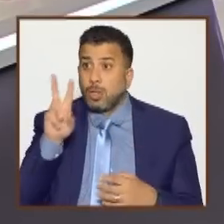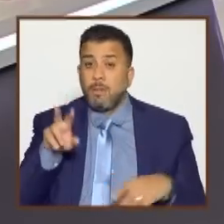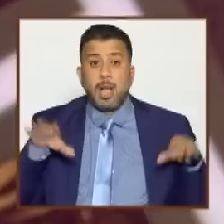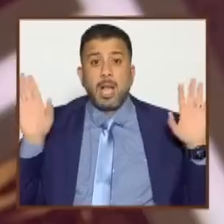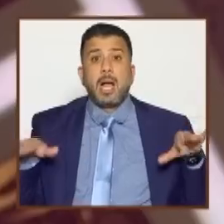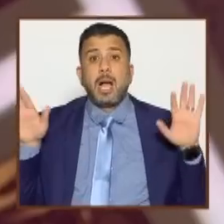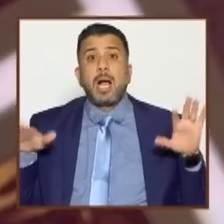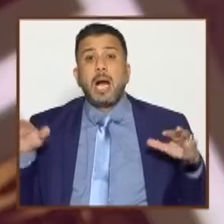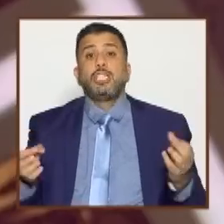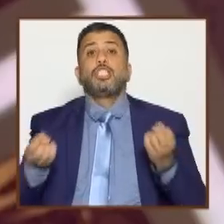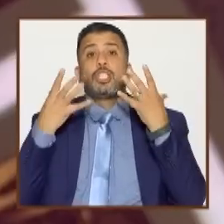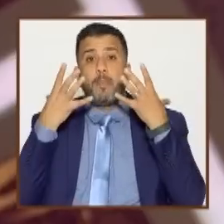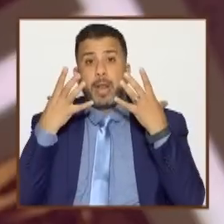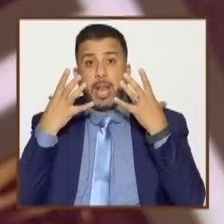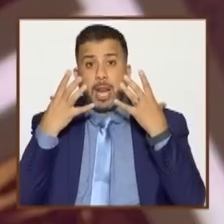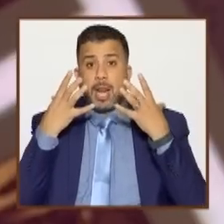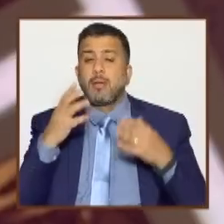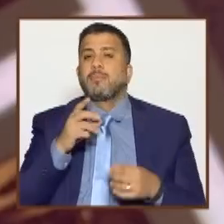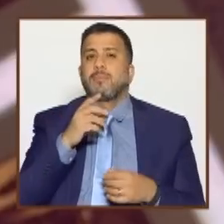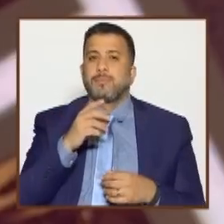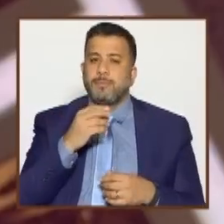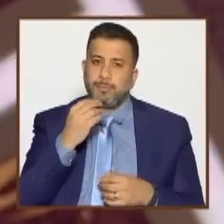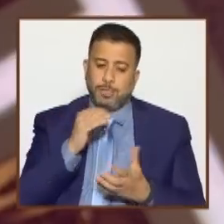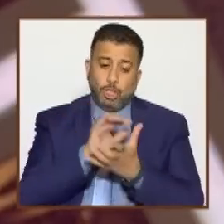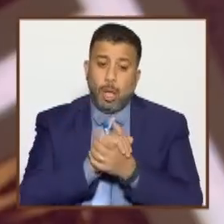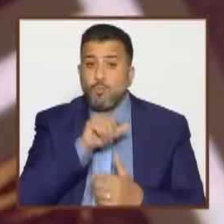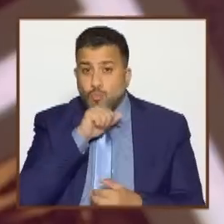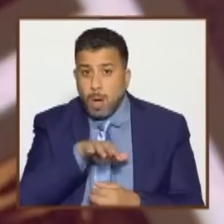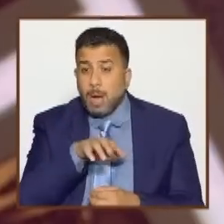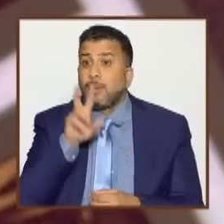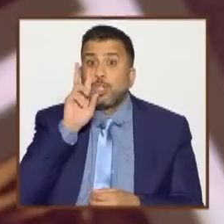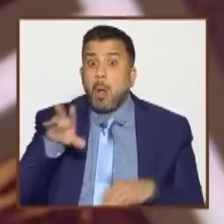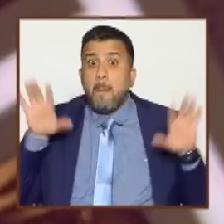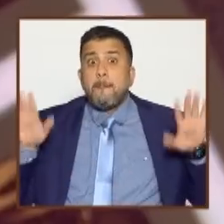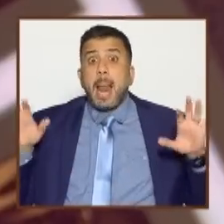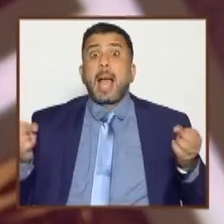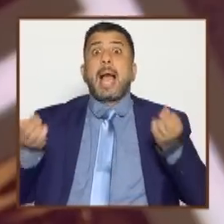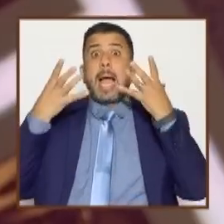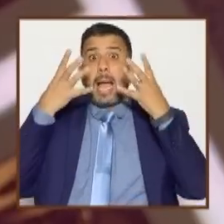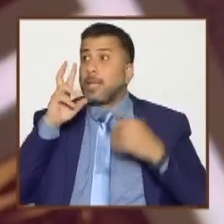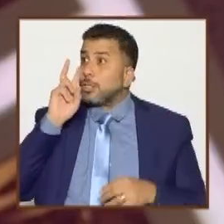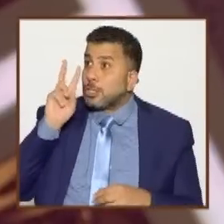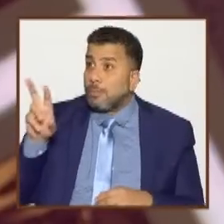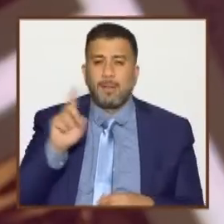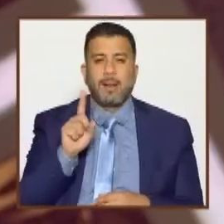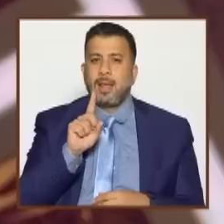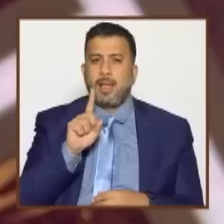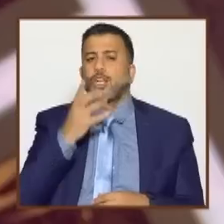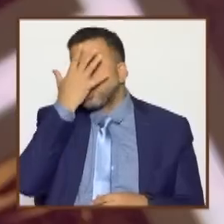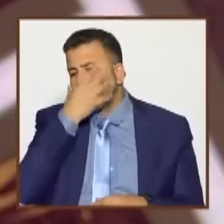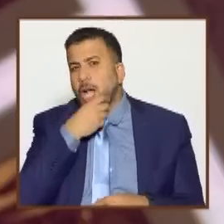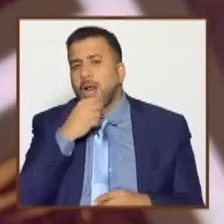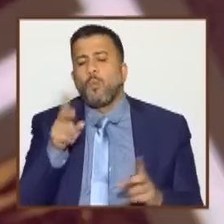على غير صورته الحقيقية، على غير صورته الحقيقية التي رآها النبي عليه الصلاة والسلام